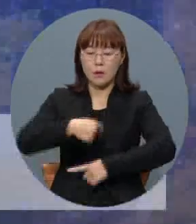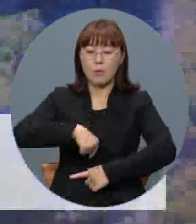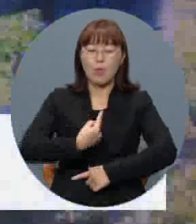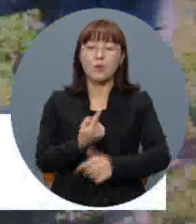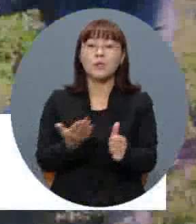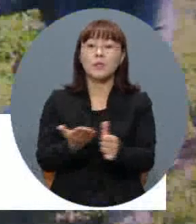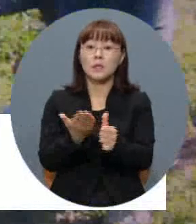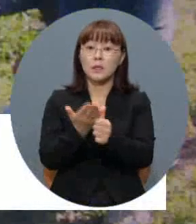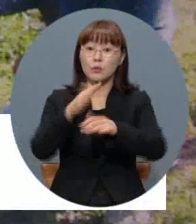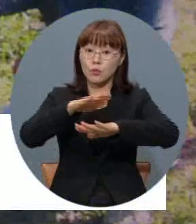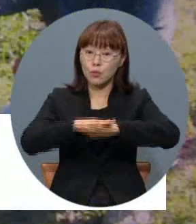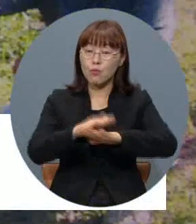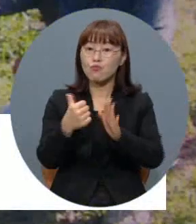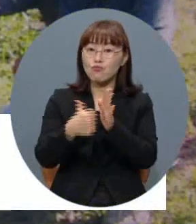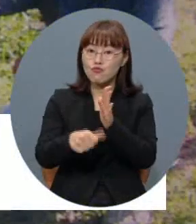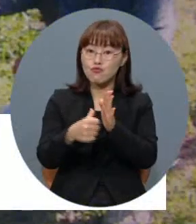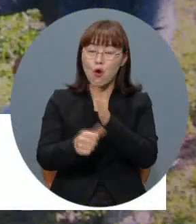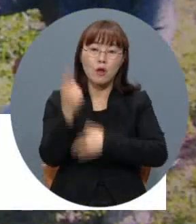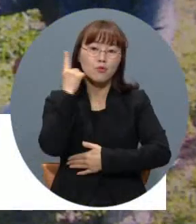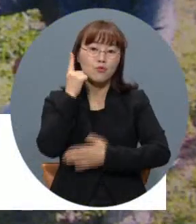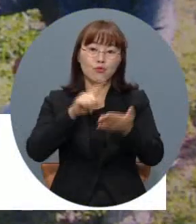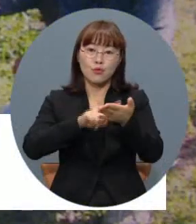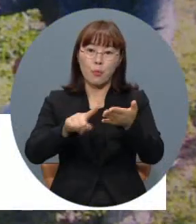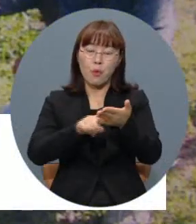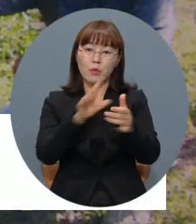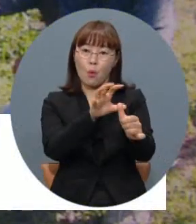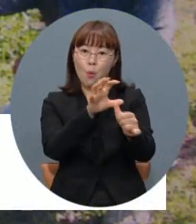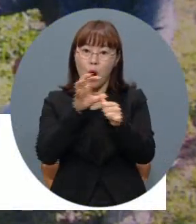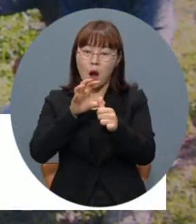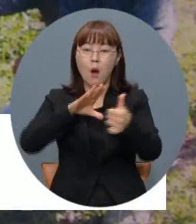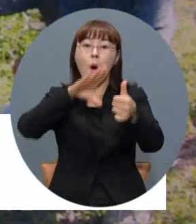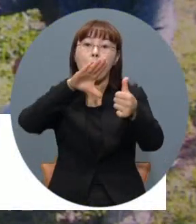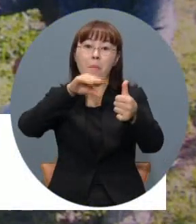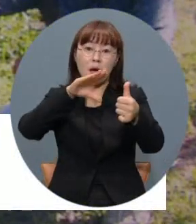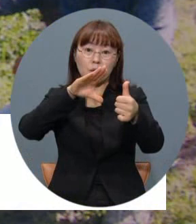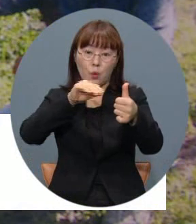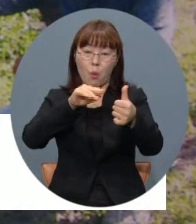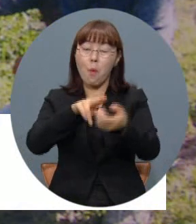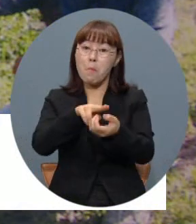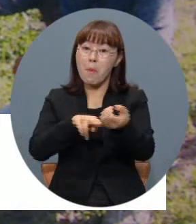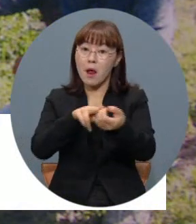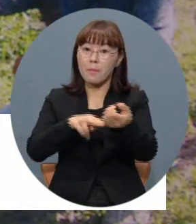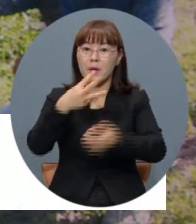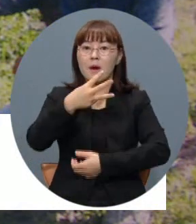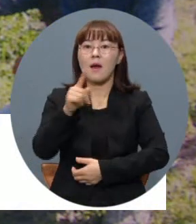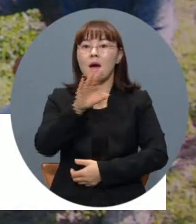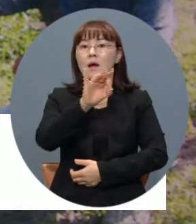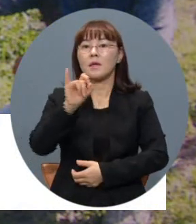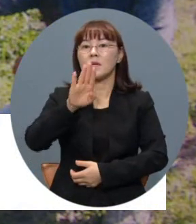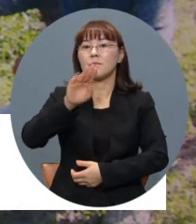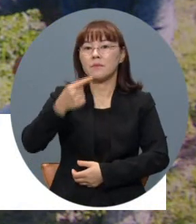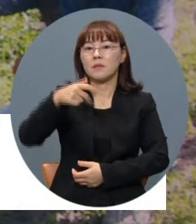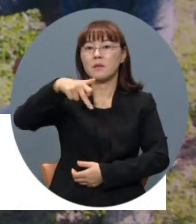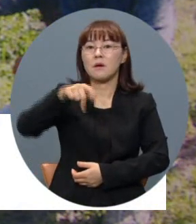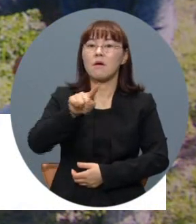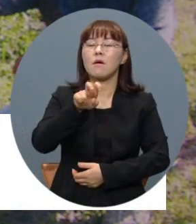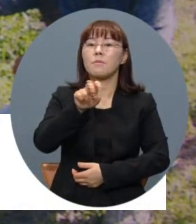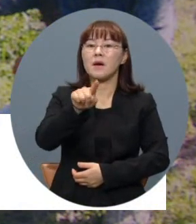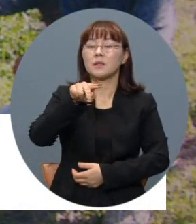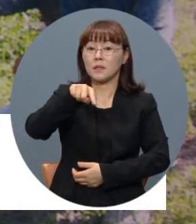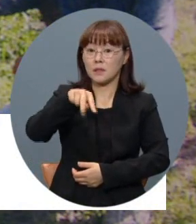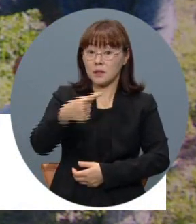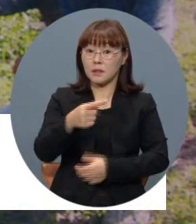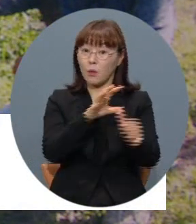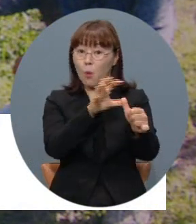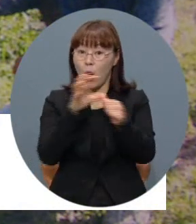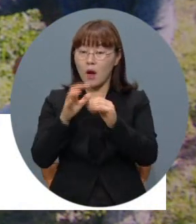자신이 직접 재배한 농작물을 스마트폰을 통해서 생방송을 하며 판매하는 이른바 라이브 커머스를 활용하는 농민이